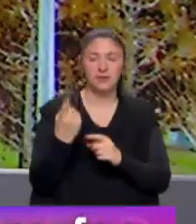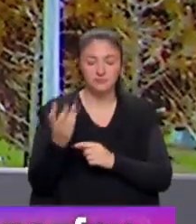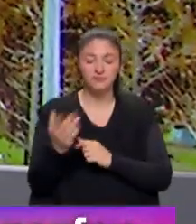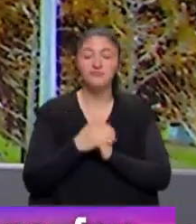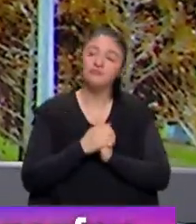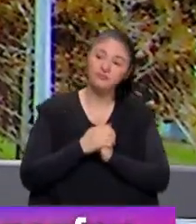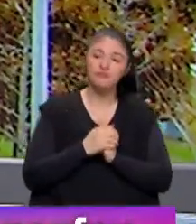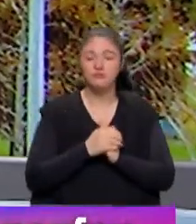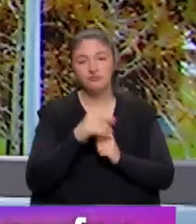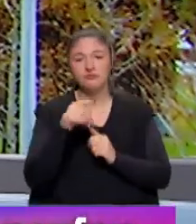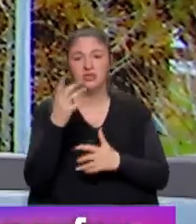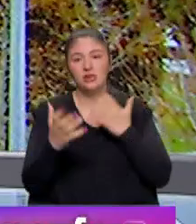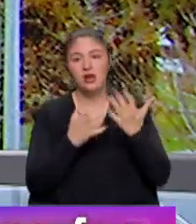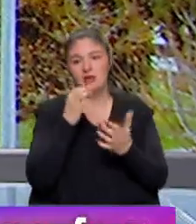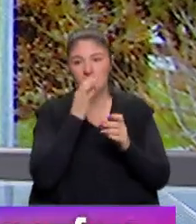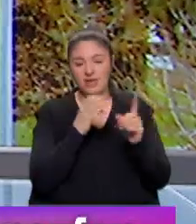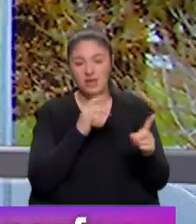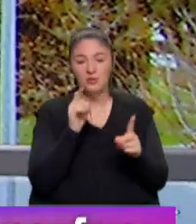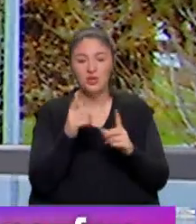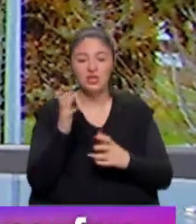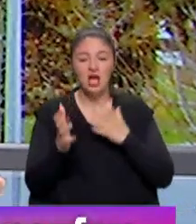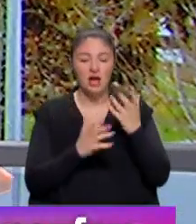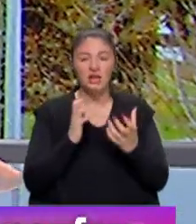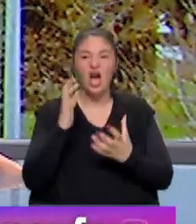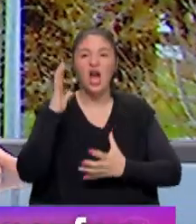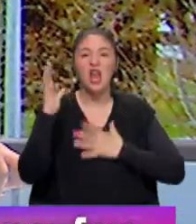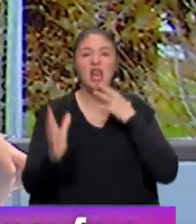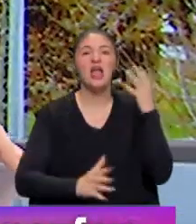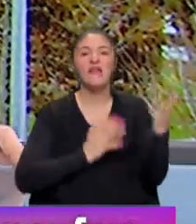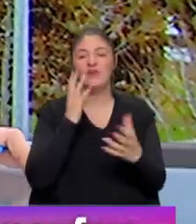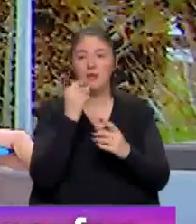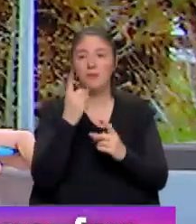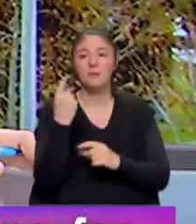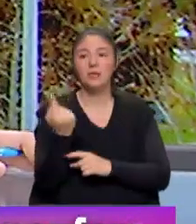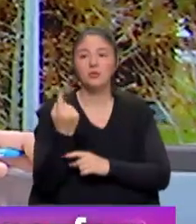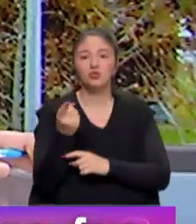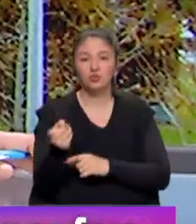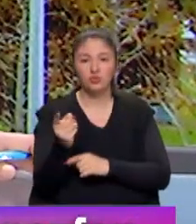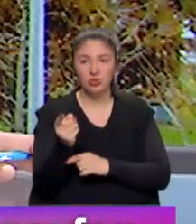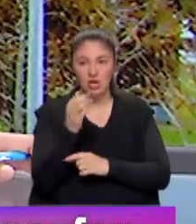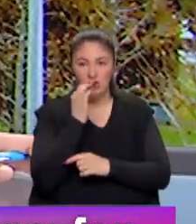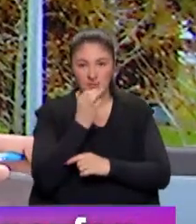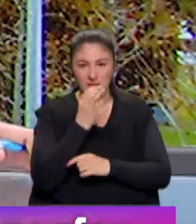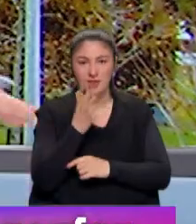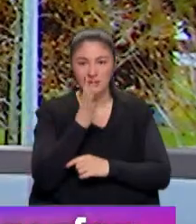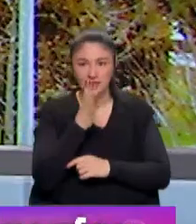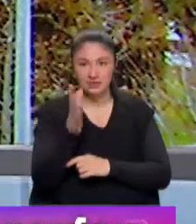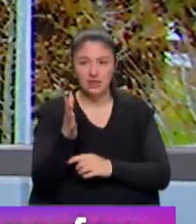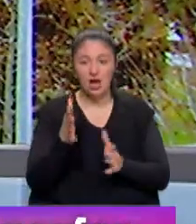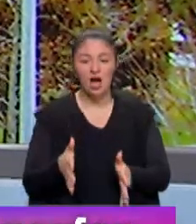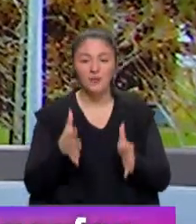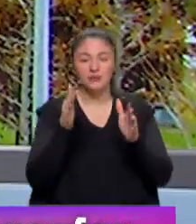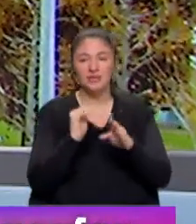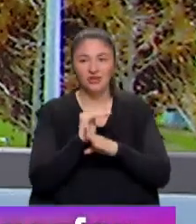birisiydi. Peki şimdi bir yangın haberi ve bu yangında alev alan bir minibüsün haberi, bilgisi,